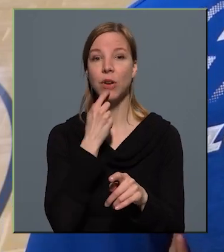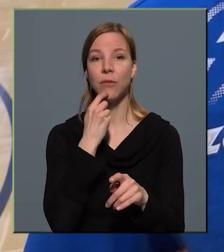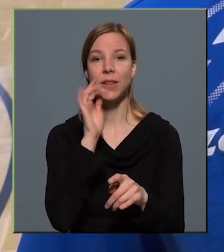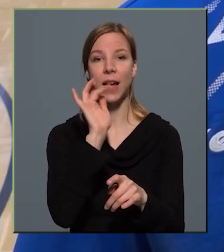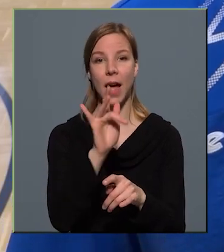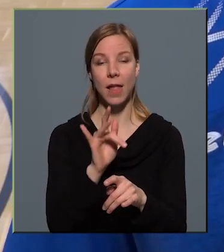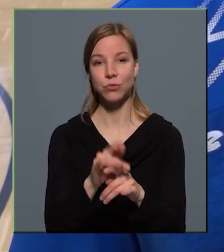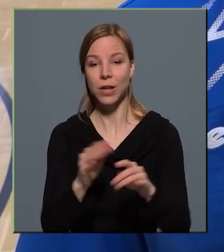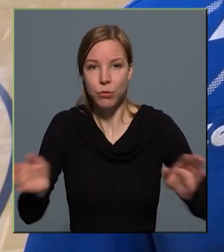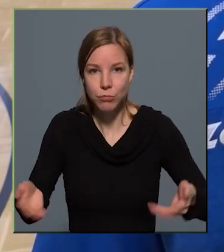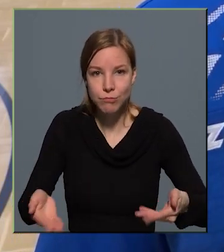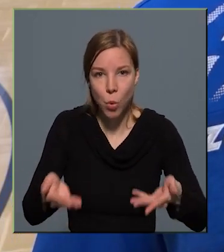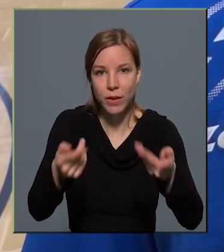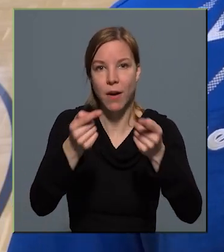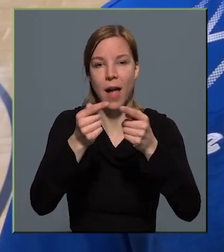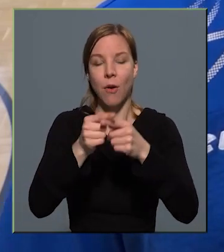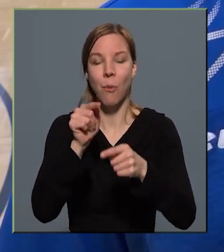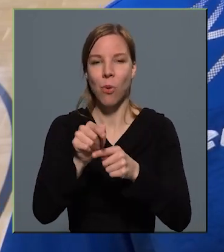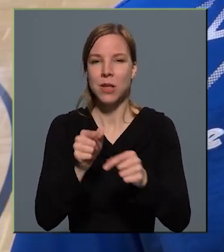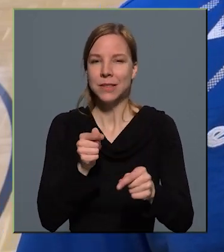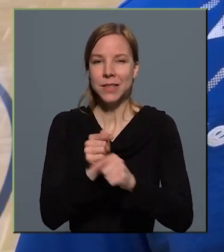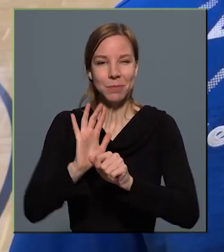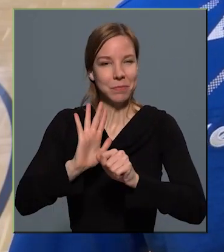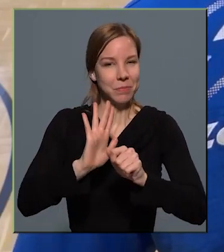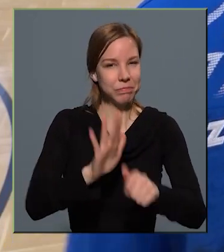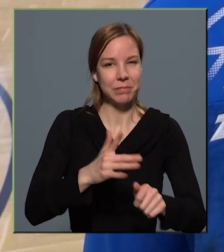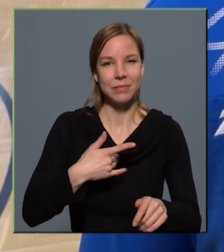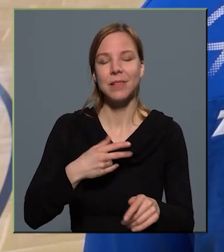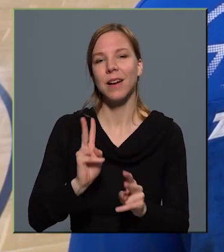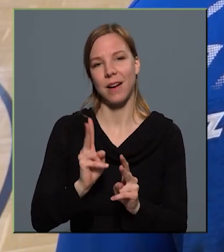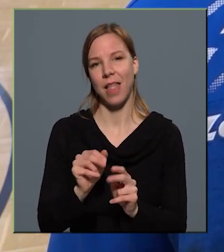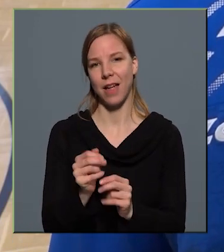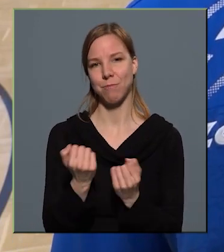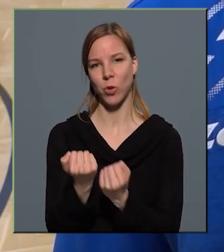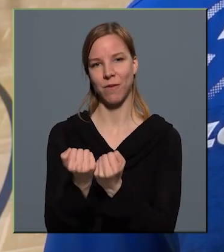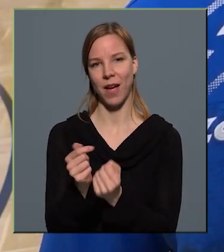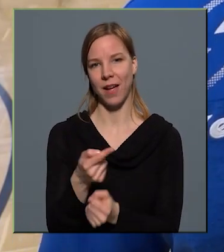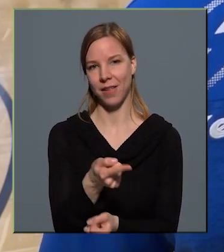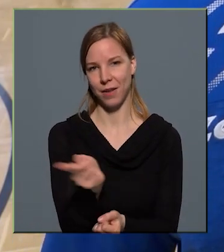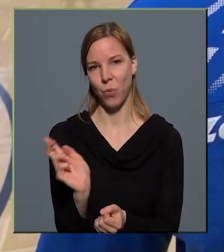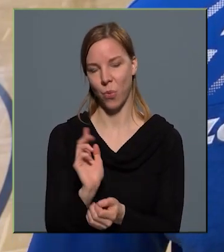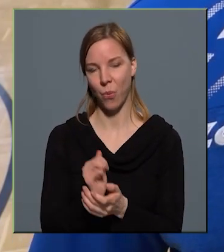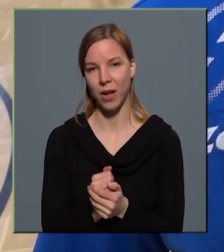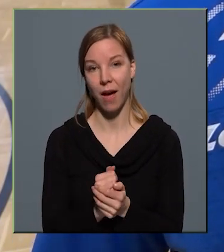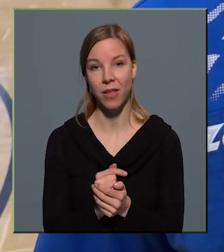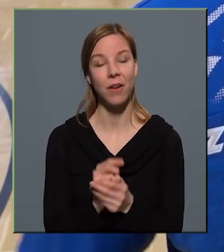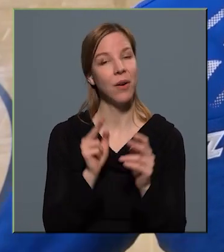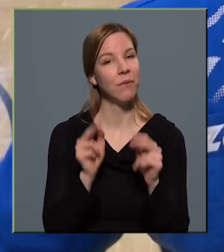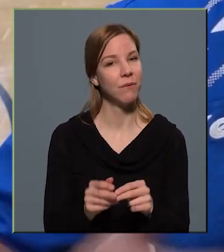szegényeket letaposták a pályán szó szerint, tehát nagyon lehet őket motiválni, és